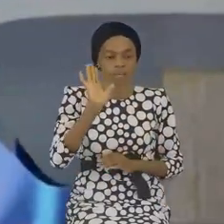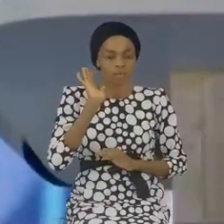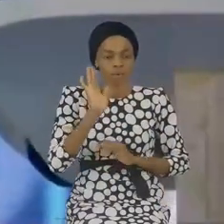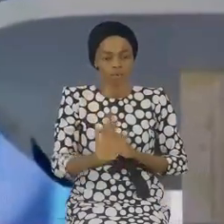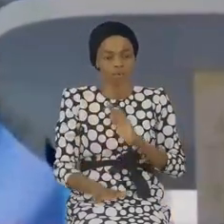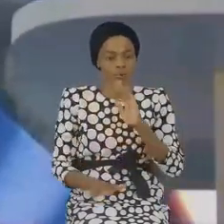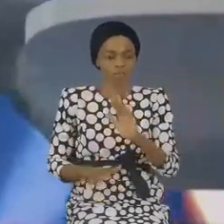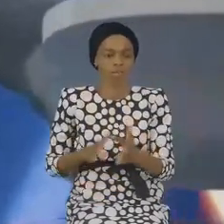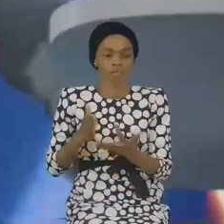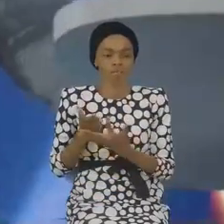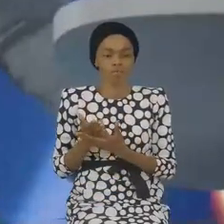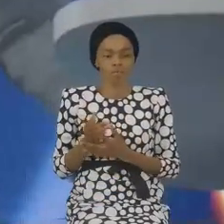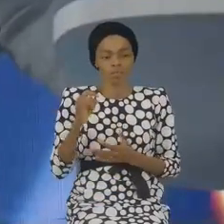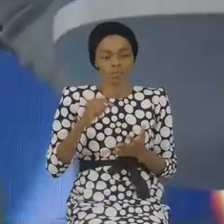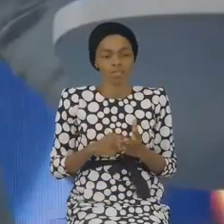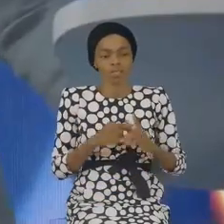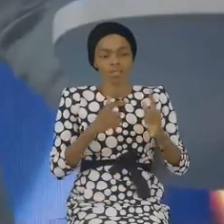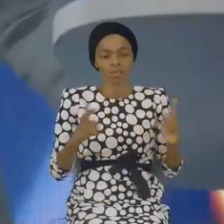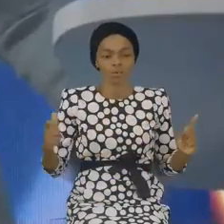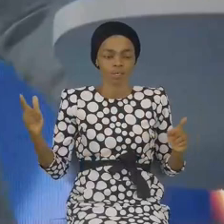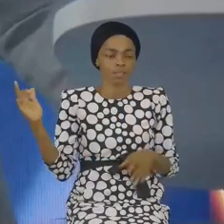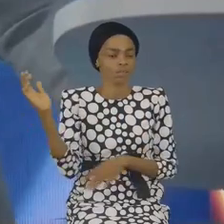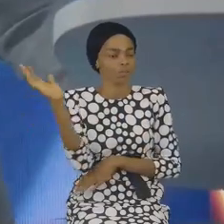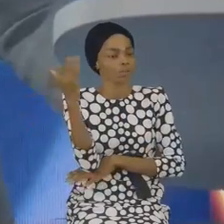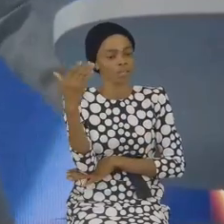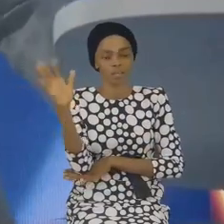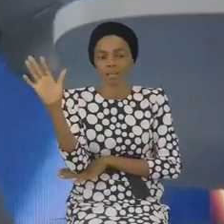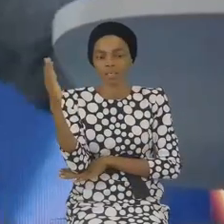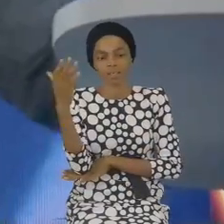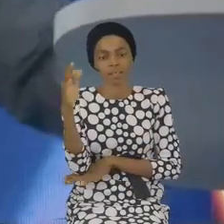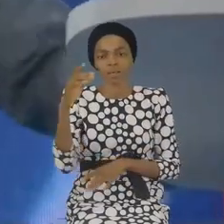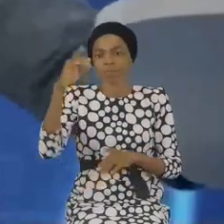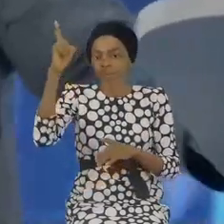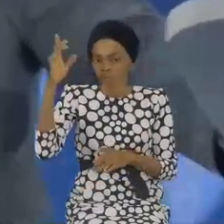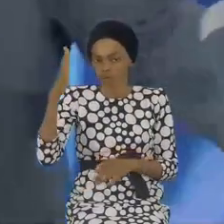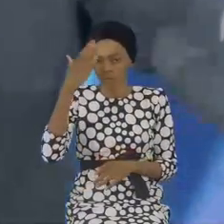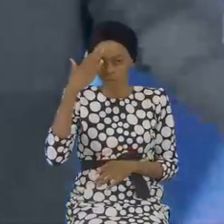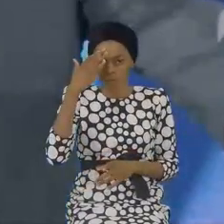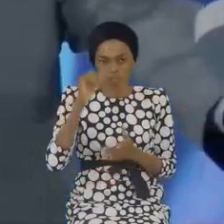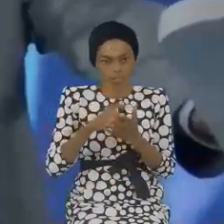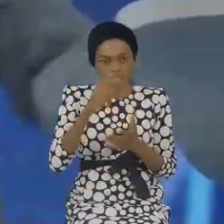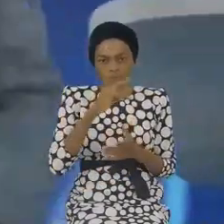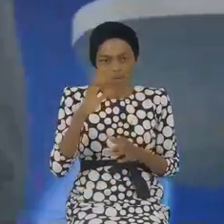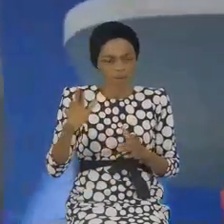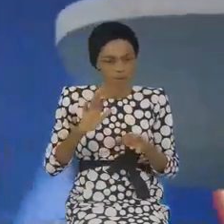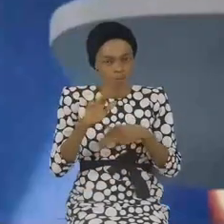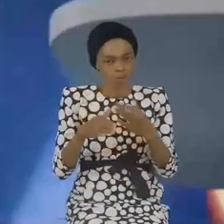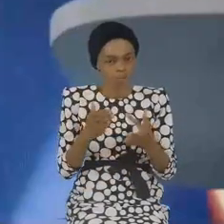Car l'Éternel ton Dieu t'a béni dans tout le travail de tes mains. Il a connu ta marche dans ce grand désert. Comprenez toujours.